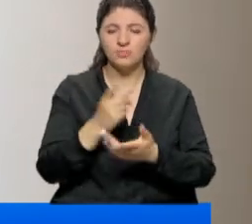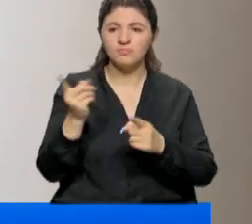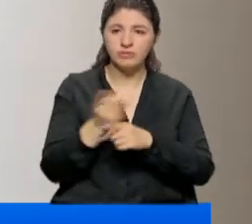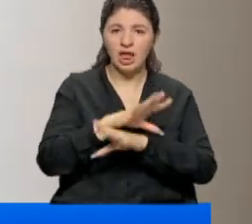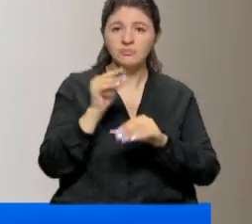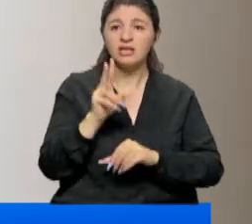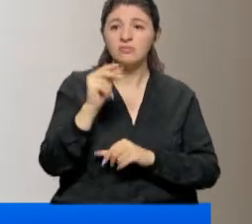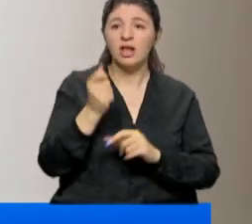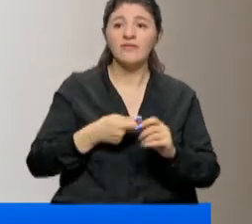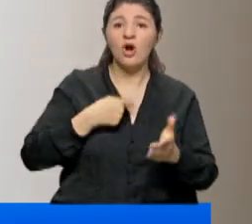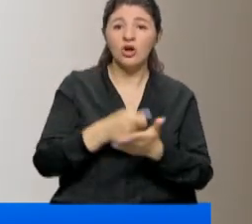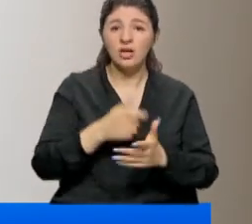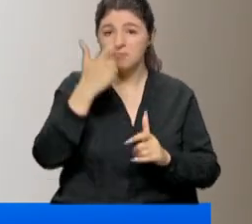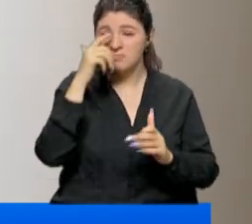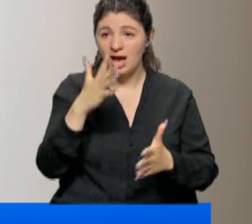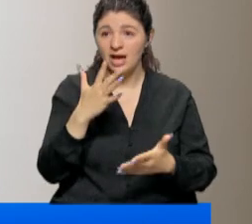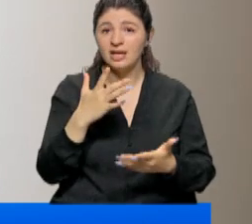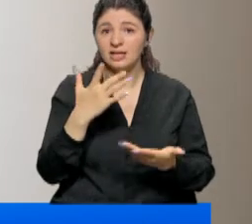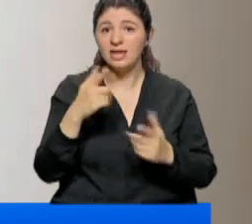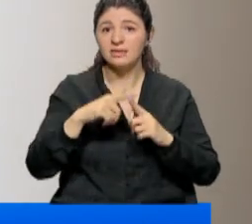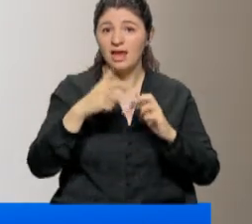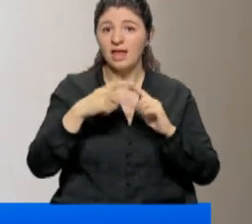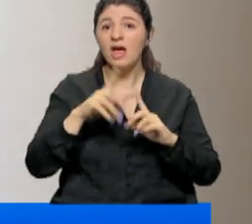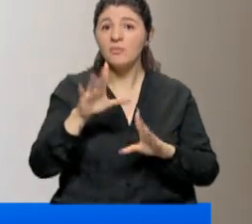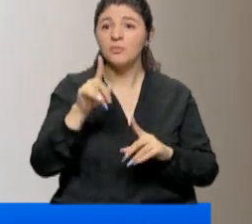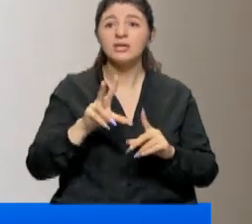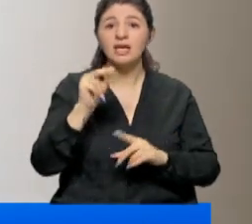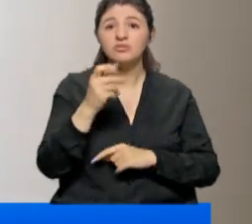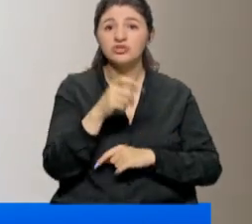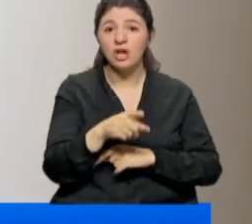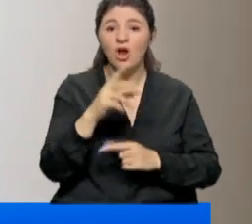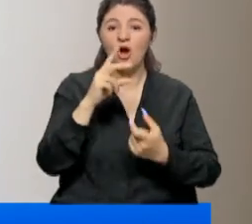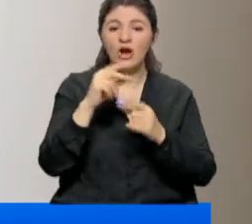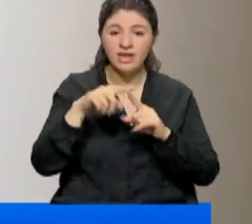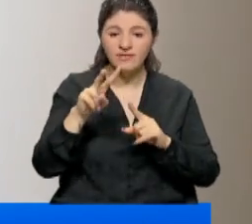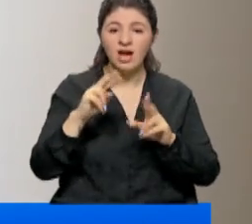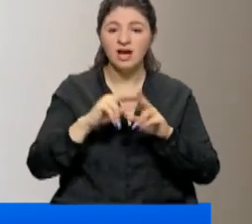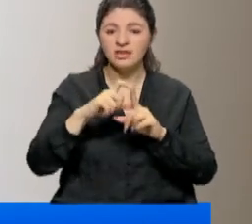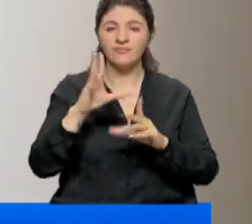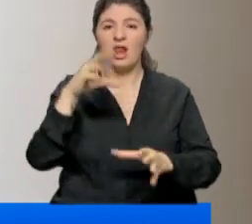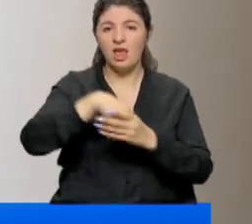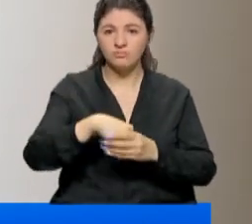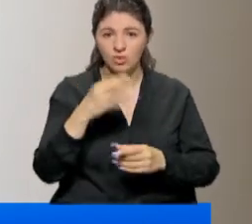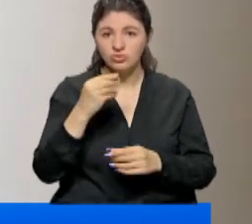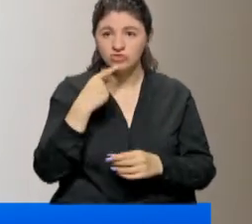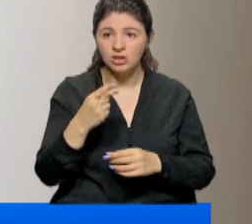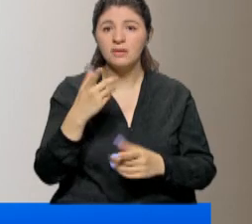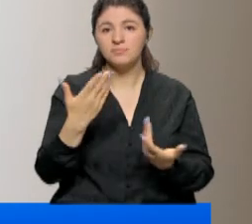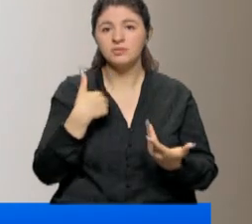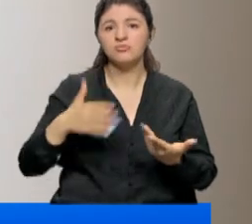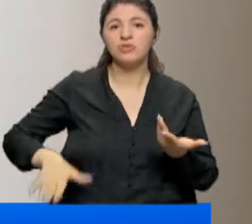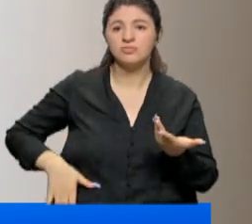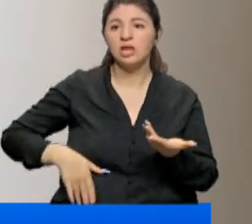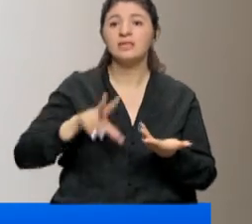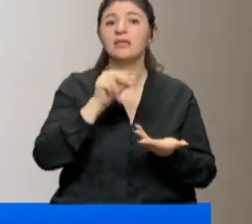ile 70 lira fazla Ödeyeceğiz belki TRT Bandırma ücretini Ama bu 70 lira ödemede KDV Demokrat aday olduğu için Aslında bizim